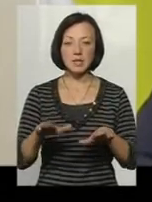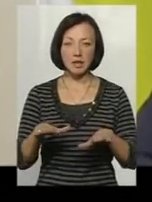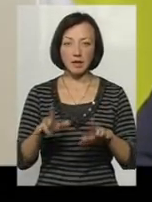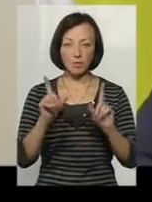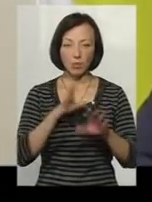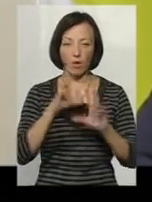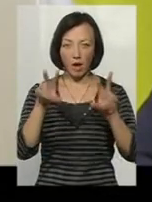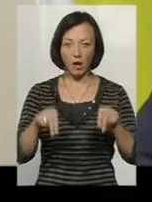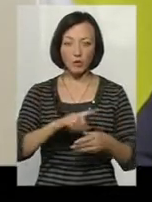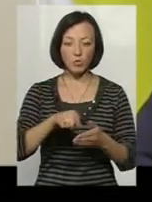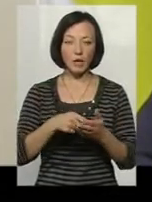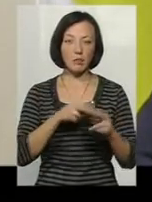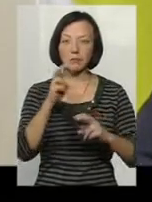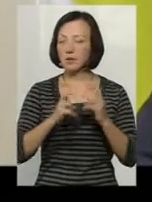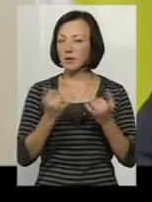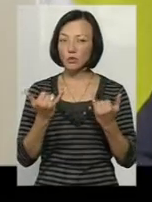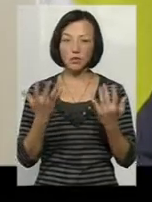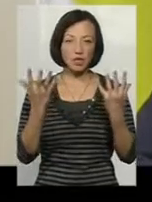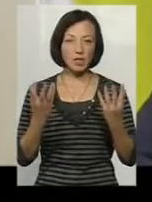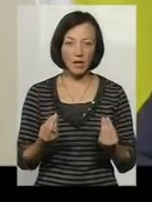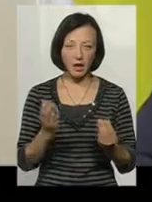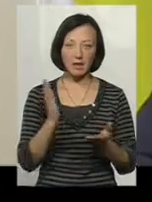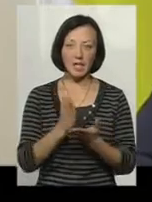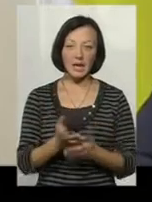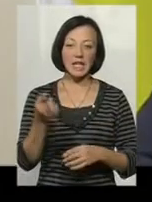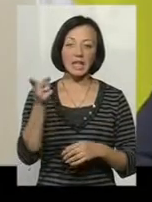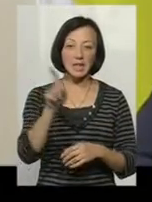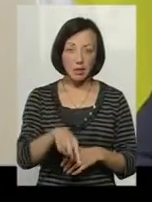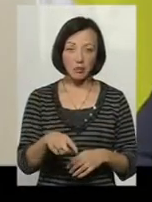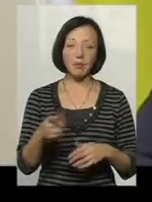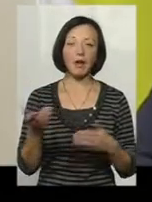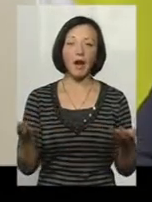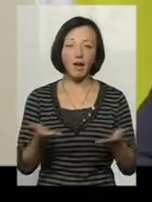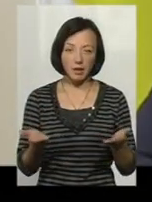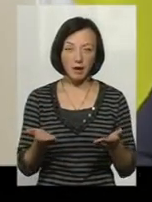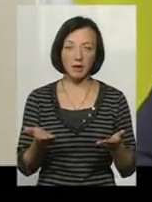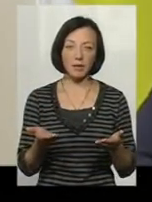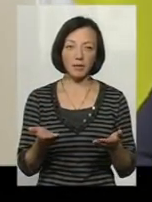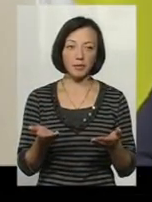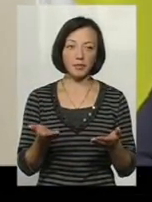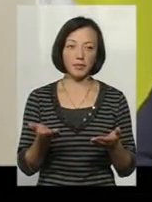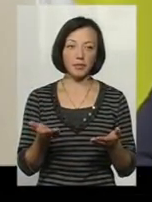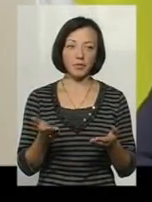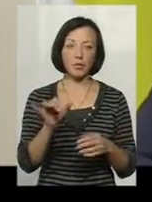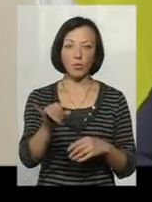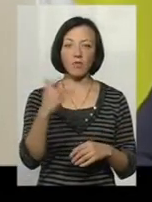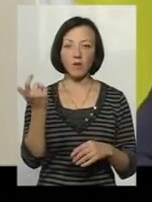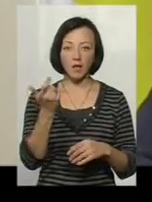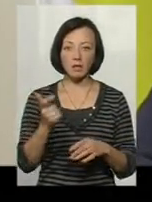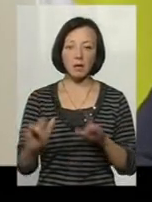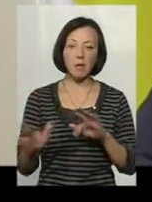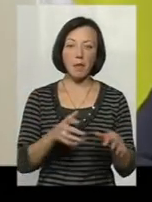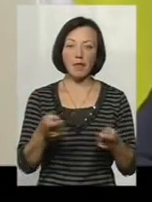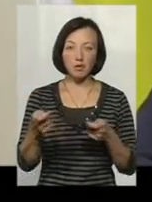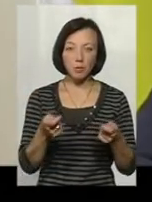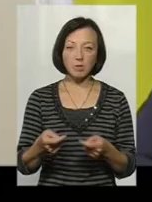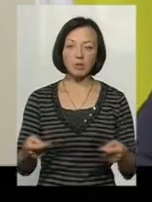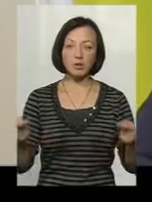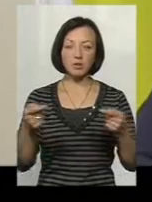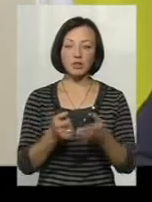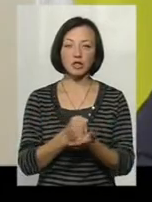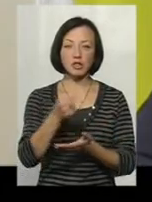що комунальні підприємства на сьогоднішній день є саме тими підприємствами, які є у власності, і менеджмент саме призначається